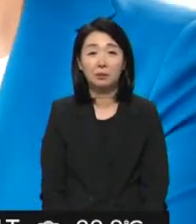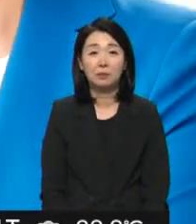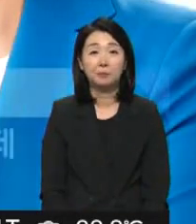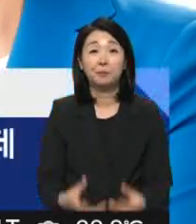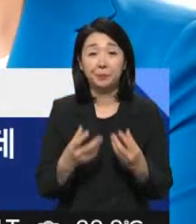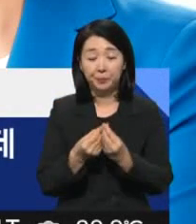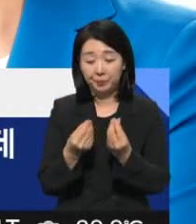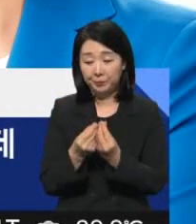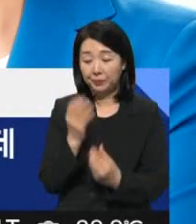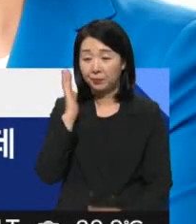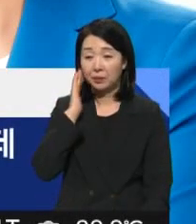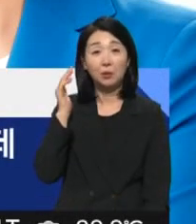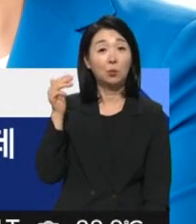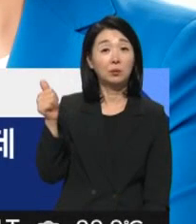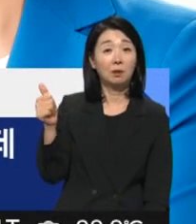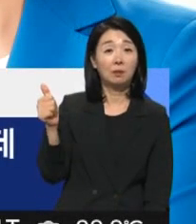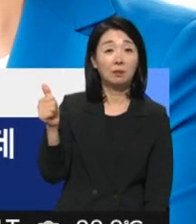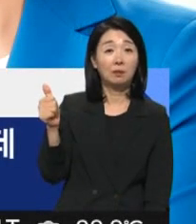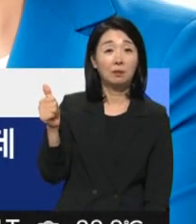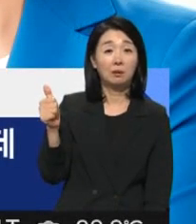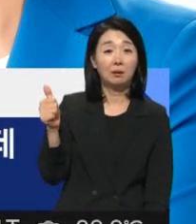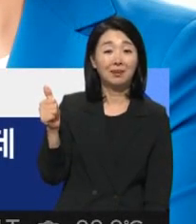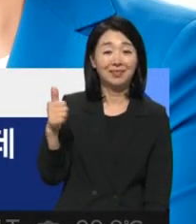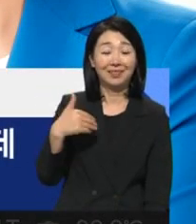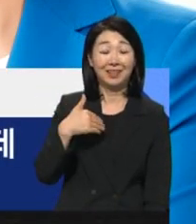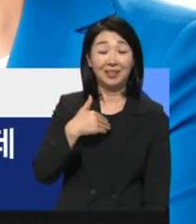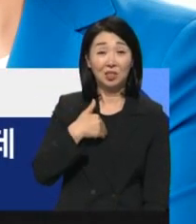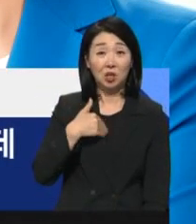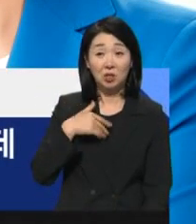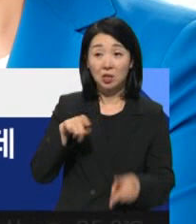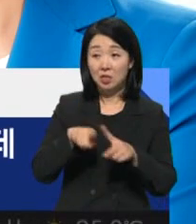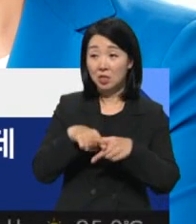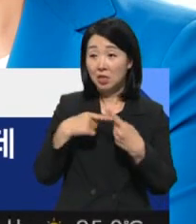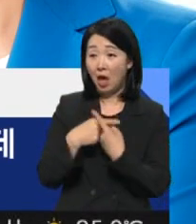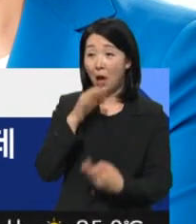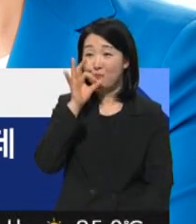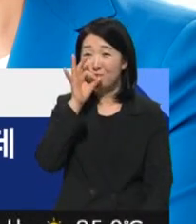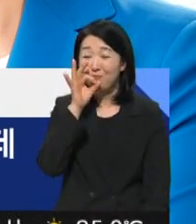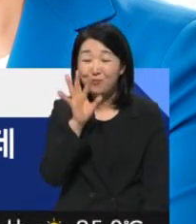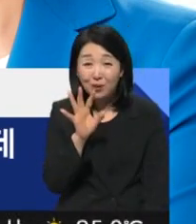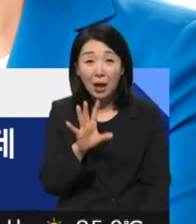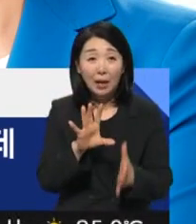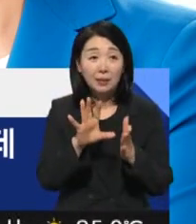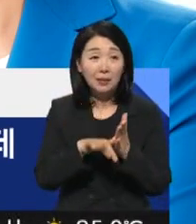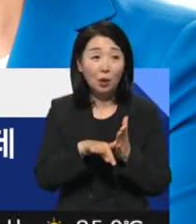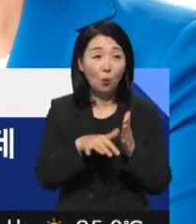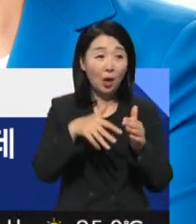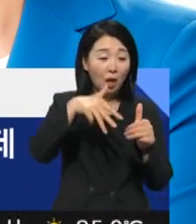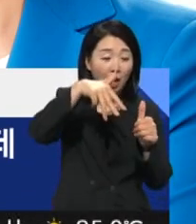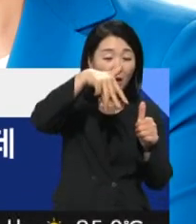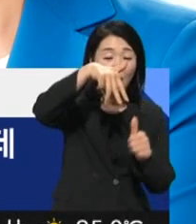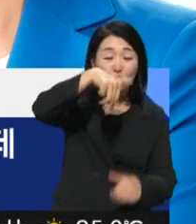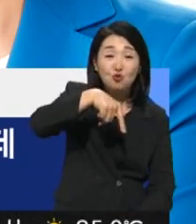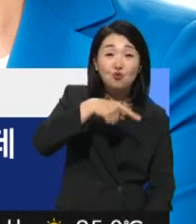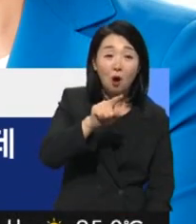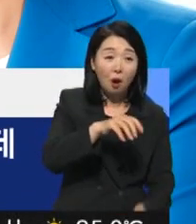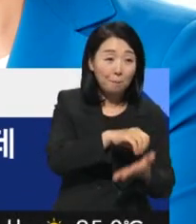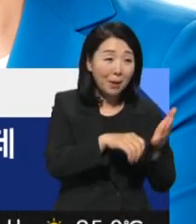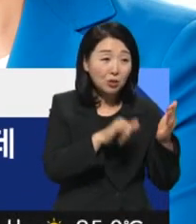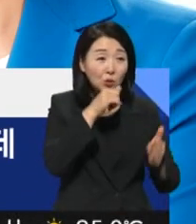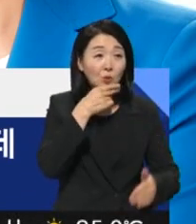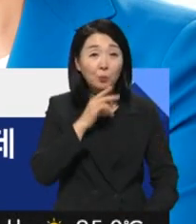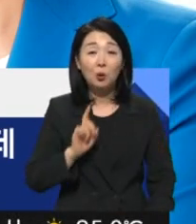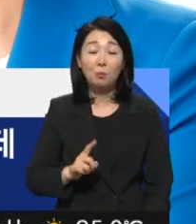예를 들어서 대통령이 저는 납득할 수 없습니다라는 이 주어 논란이 있었는데 네. 이 주어가 그